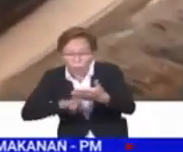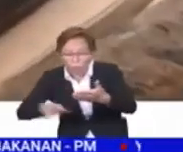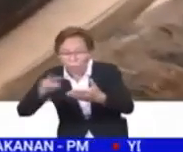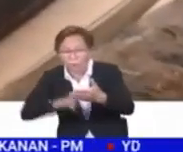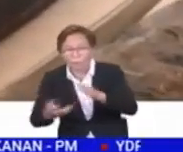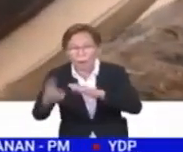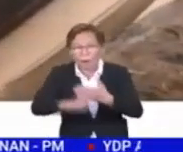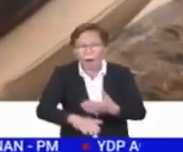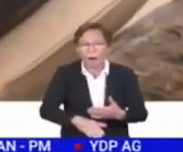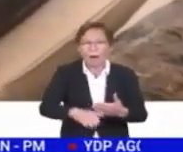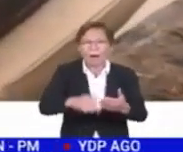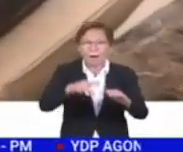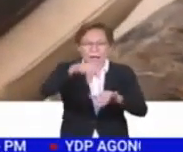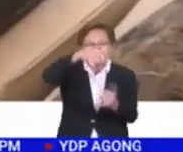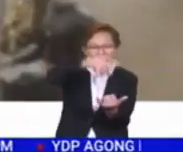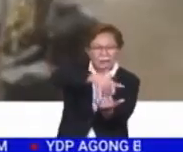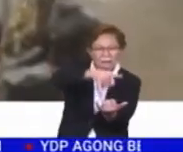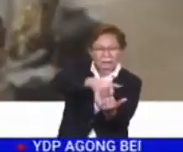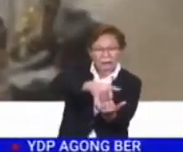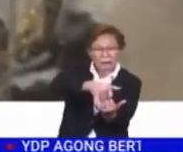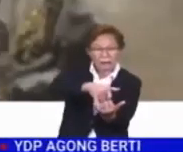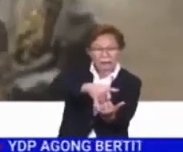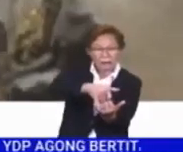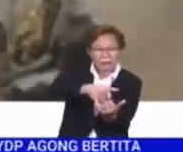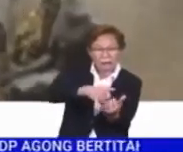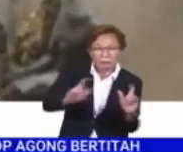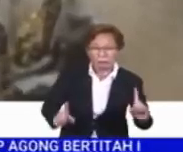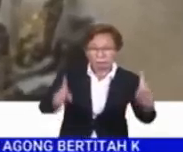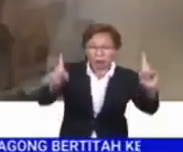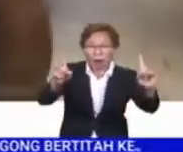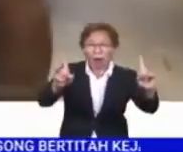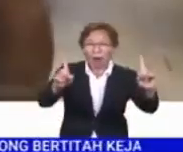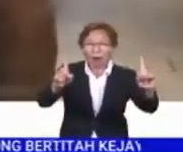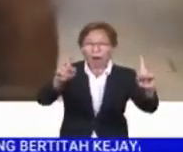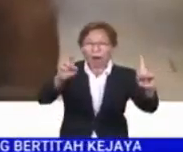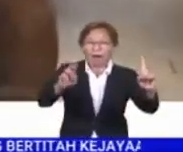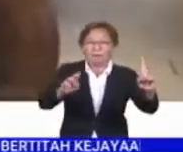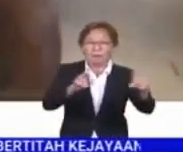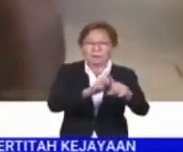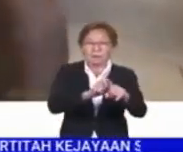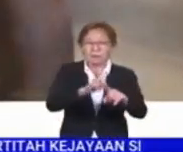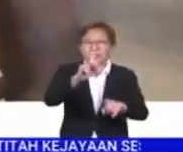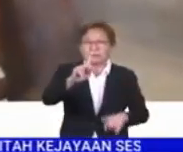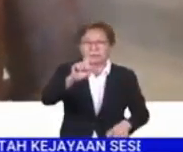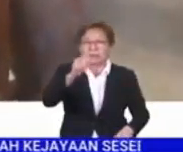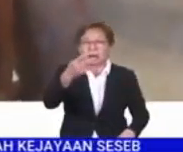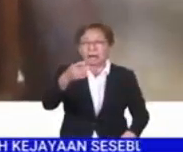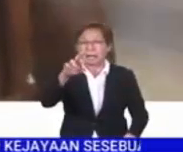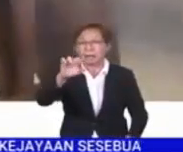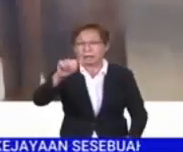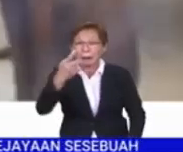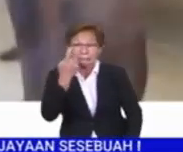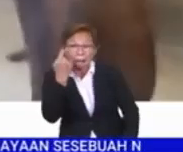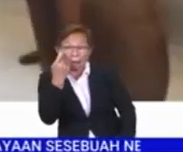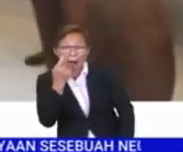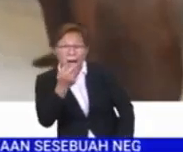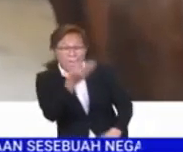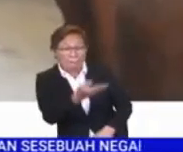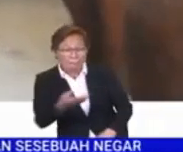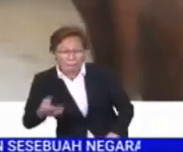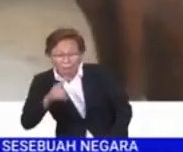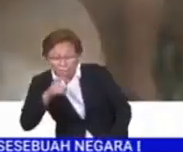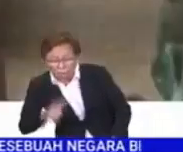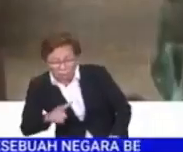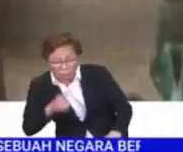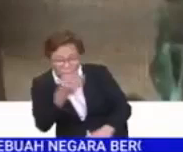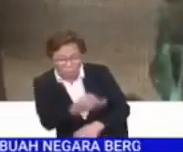dan patung gangsa di tanah perkuburan nekropolis Saqqara, Kahirah baru-baru ini. Artifak-artifak ini